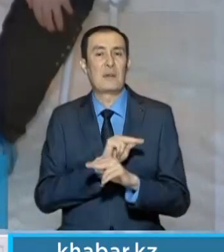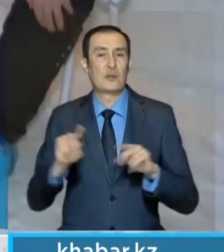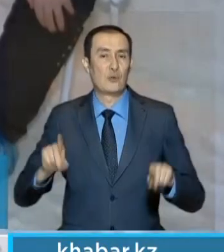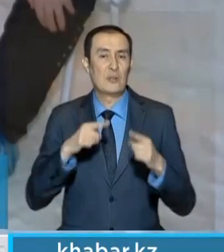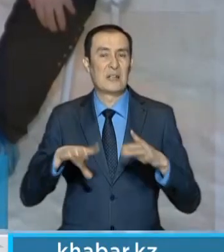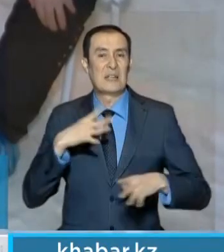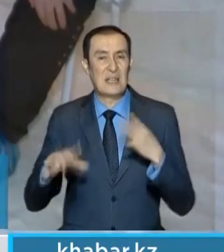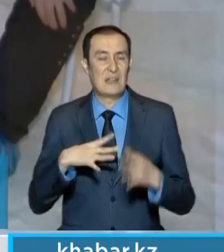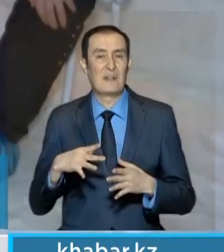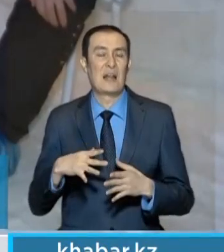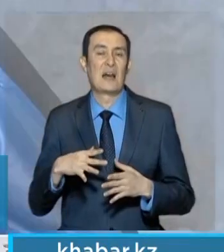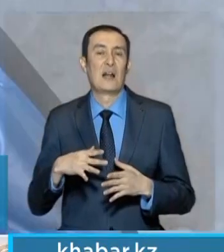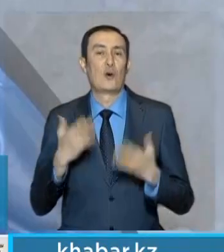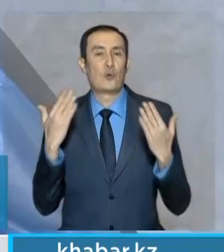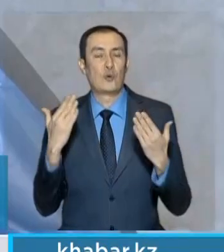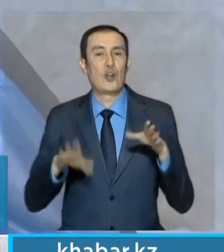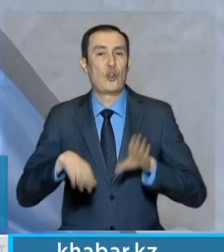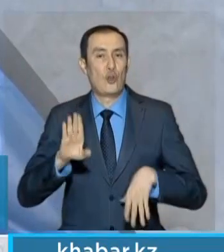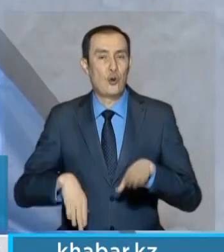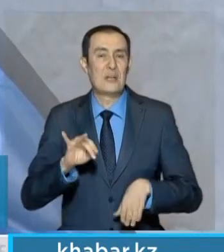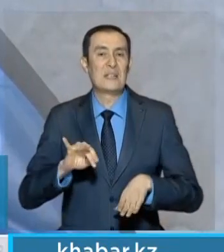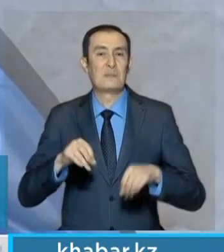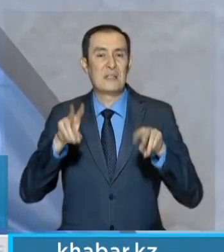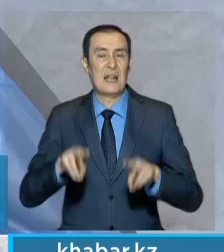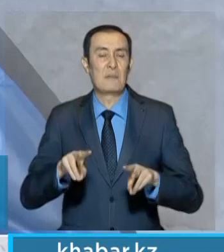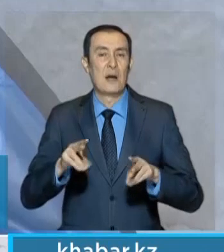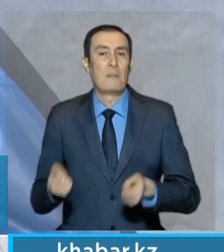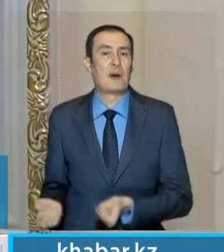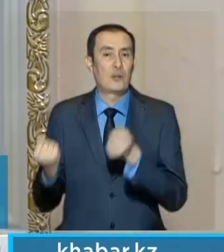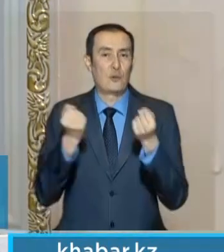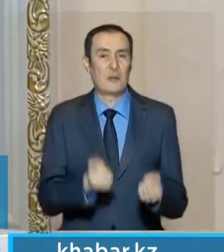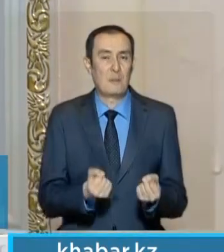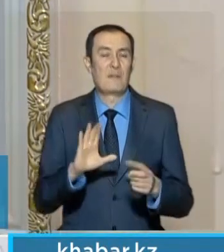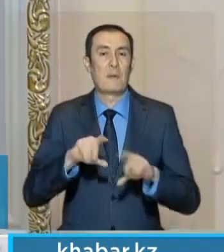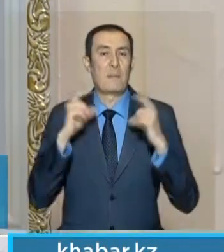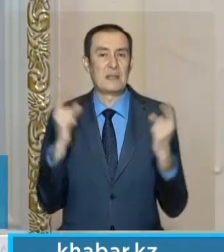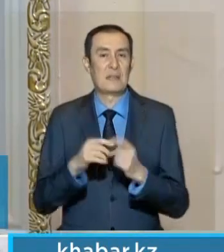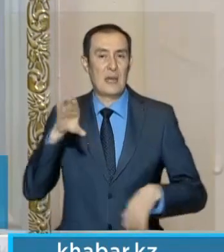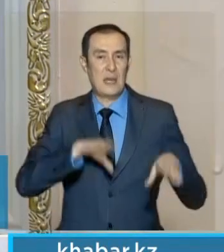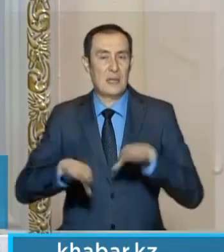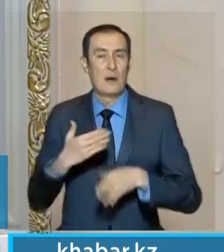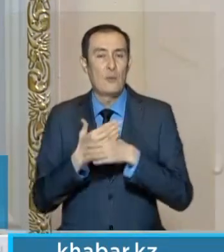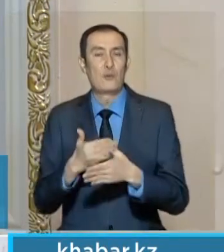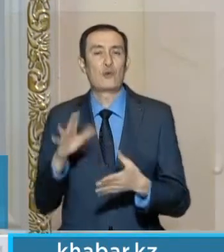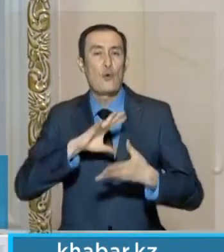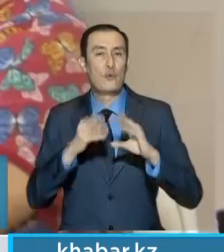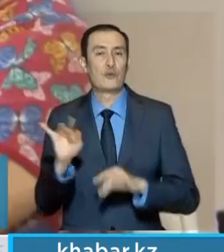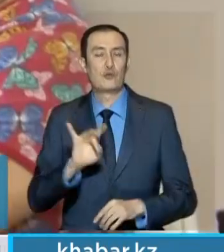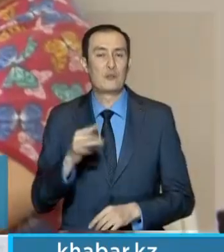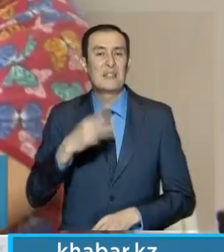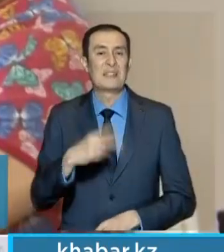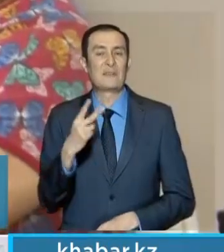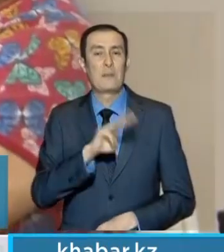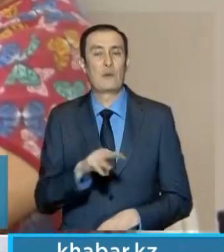реабилитационных занятий для верхних и нижних конечностей и специальным подъемником в бассейне. Общая сумма оказанной поддержки – 32 миллиона